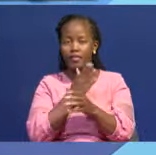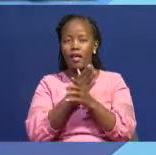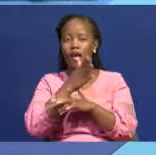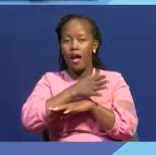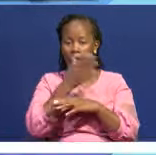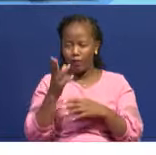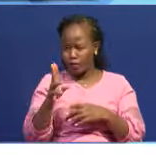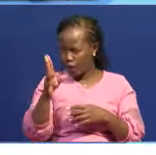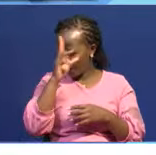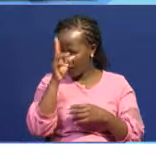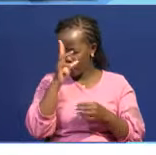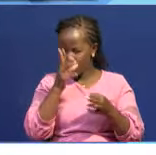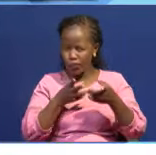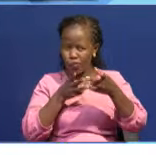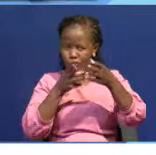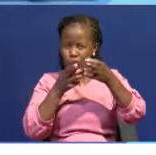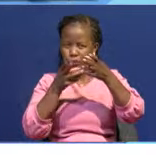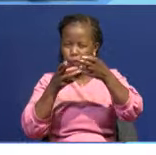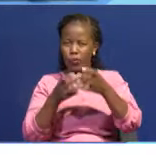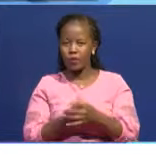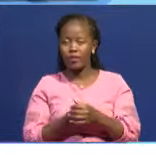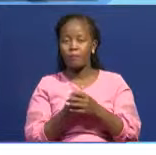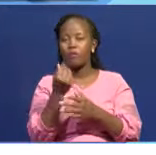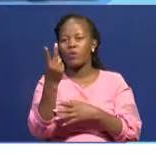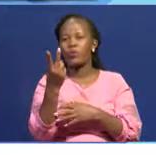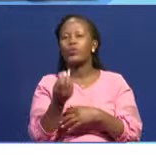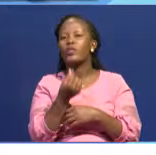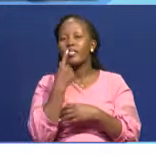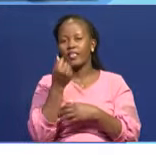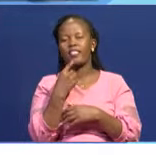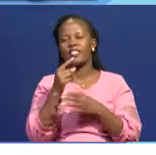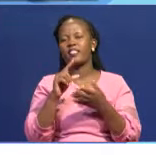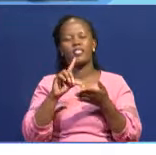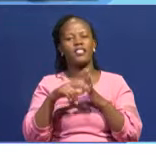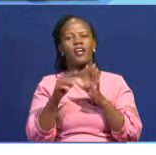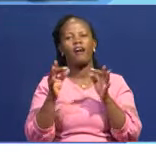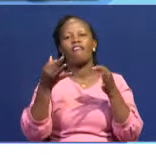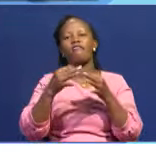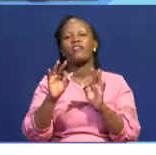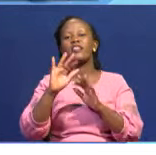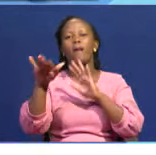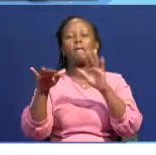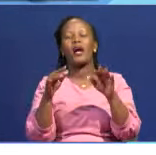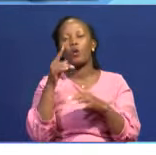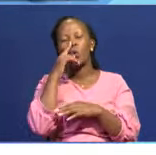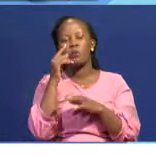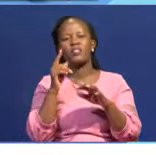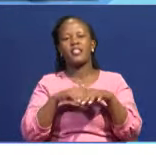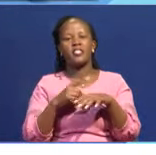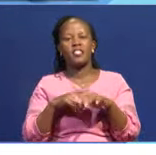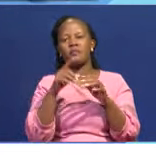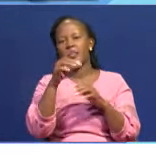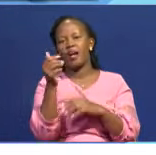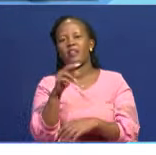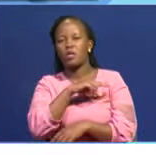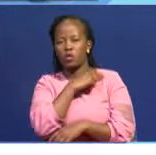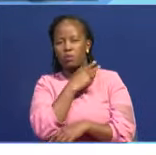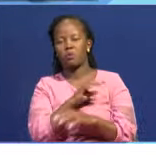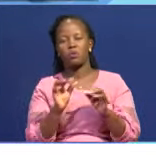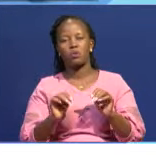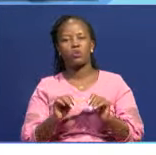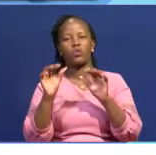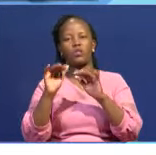na maafisa wa polisi. Majeruhi wawili walitibiwa na kuruhusiwa kwenda makwao huku wanne wakilazwa hospitalini. Maandamano ya kupinga mswada